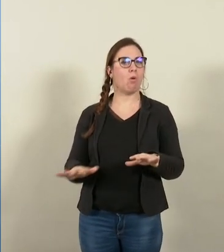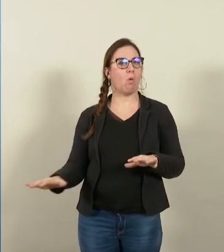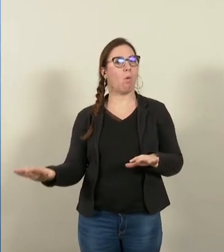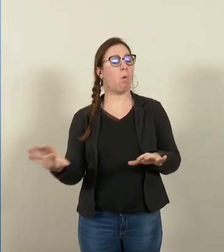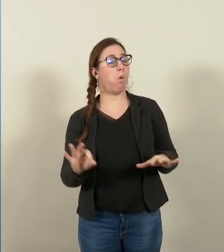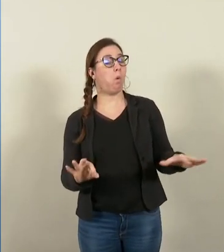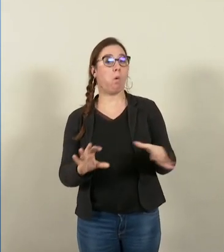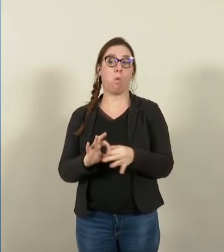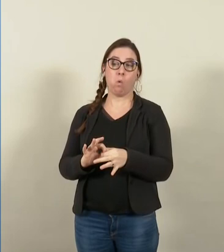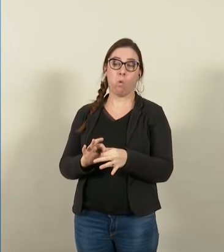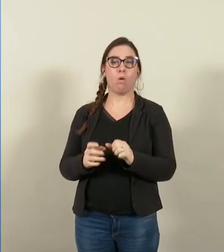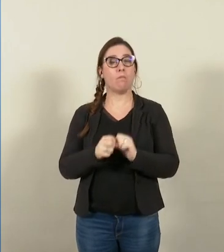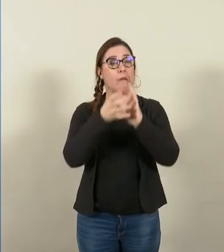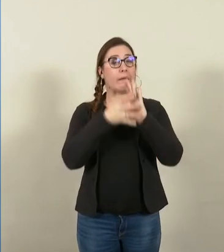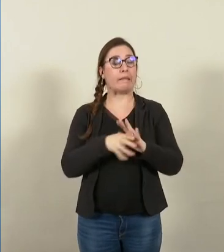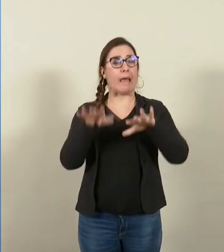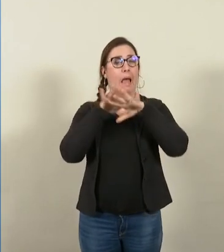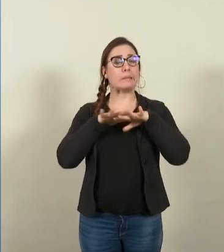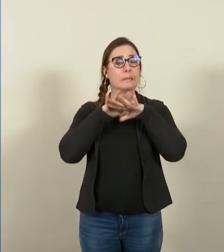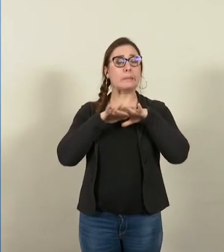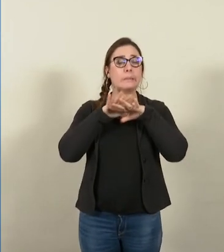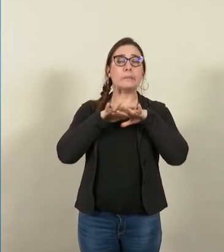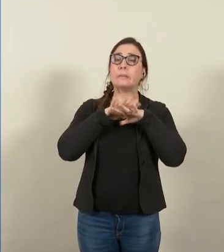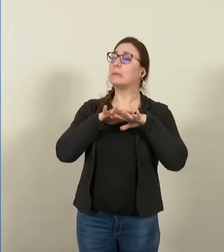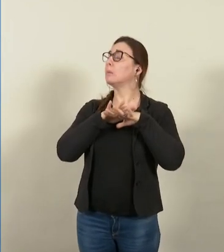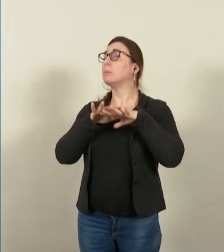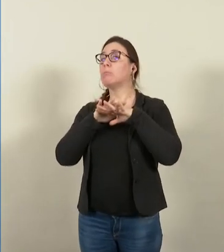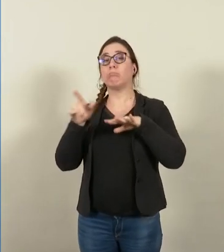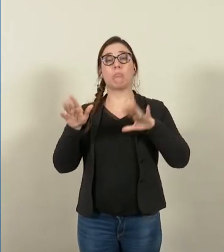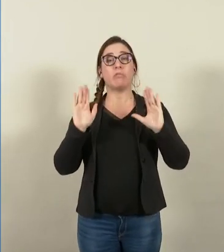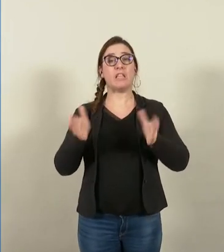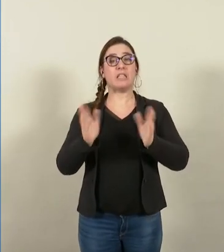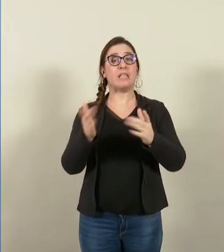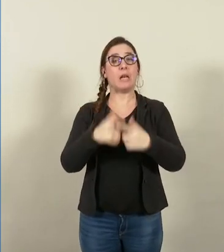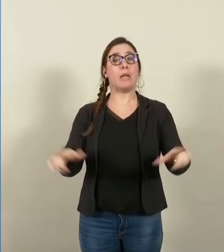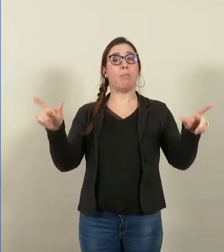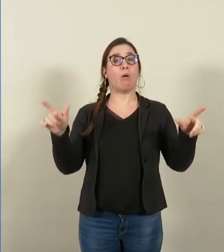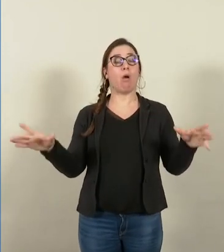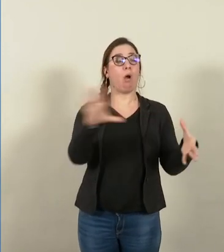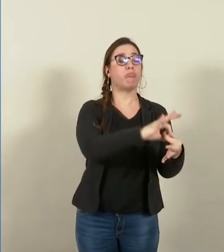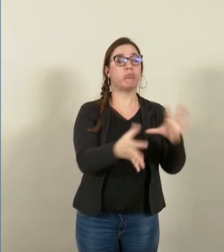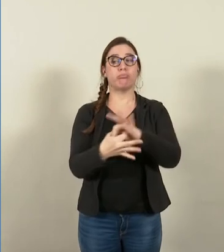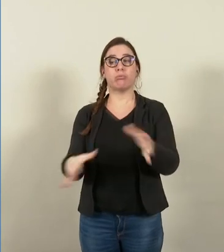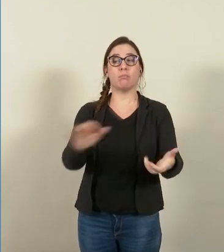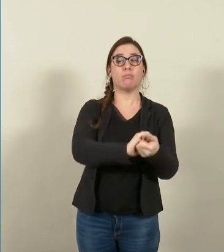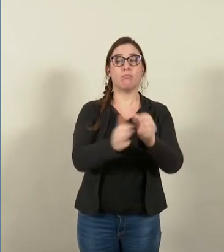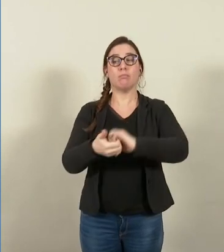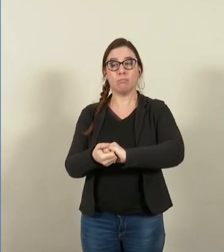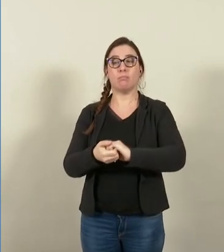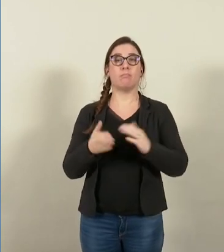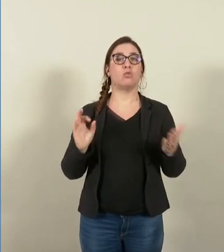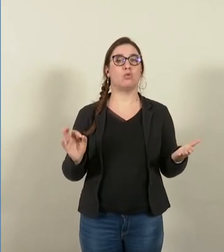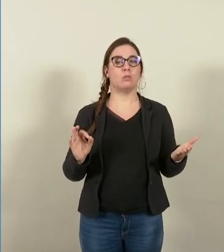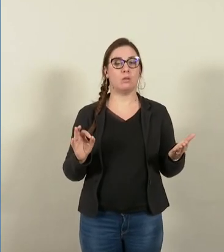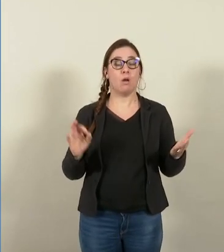sur des critères suffisamment flous qui vous permettent de faire ce que vous voulez avec qui vous voulez je je rappelle